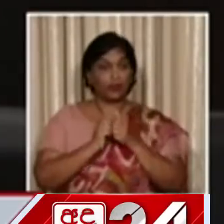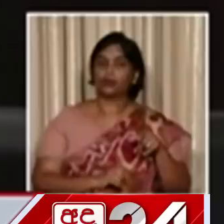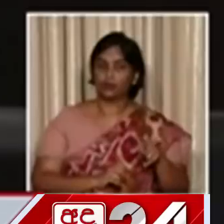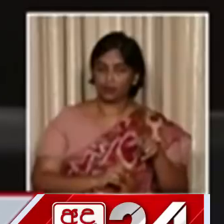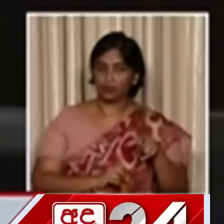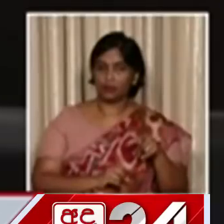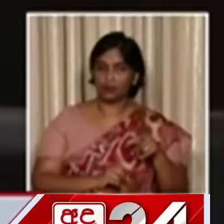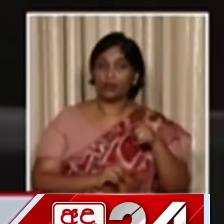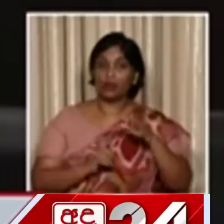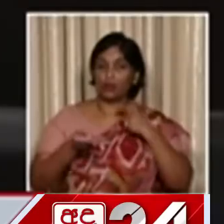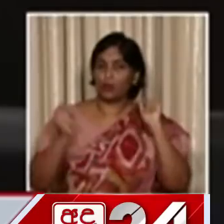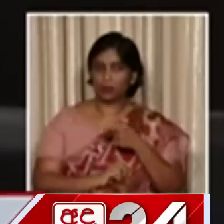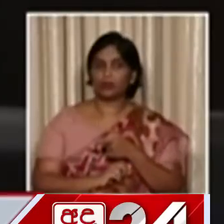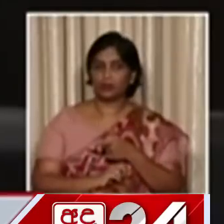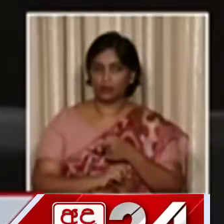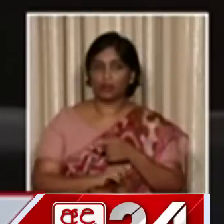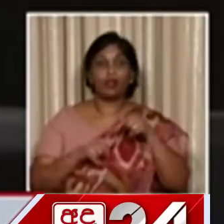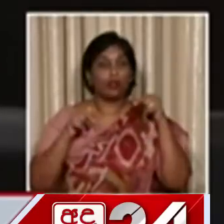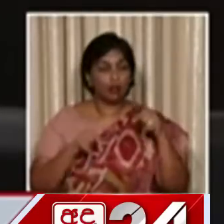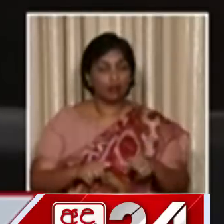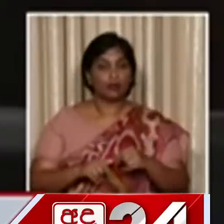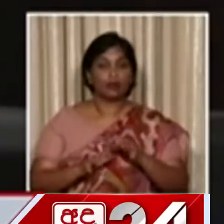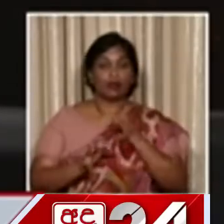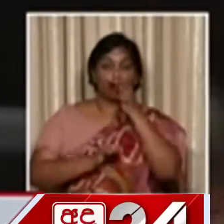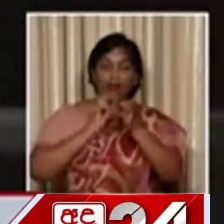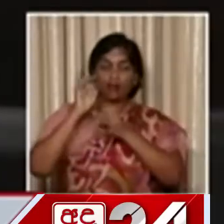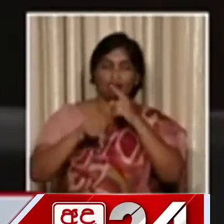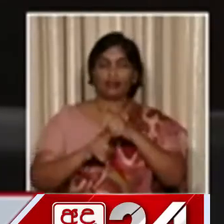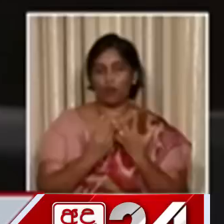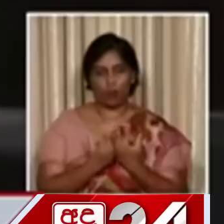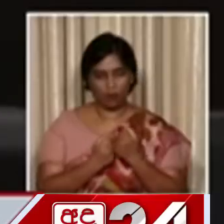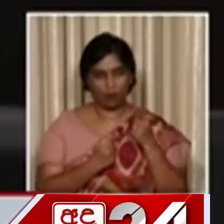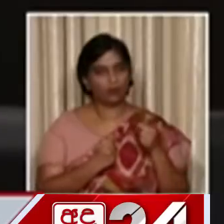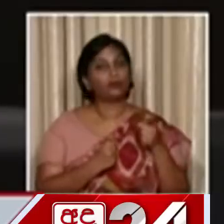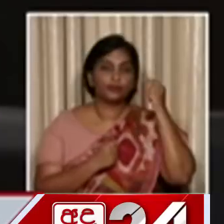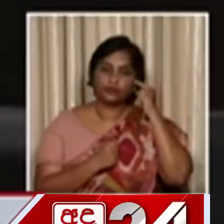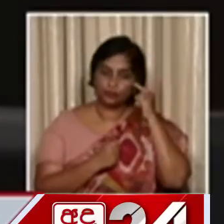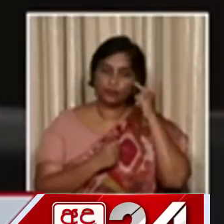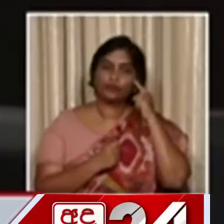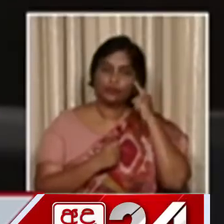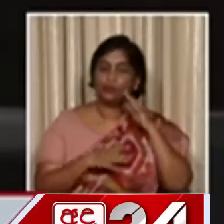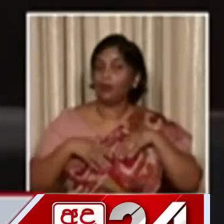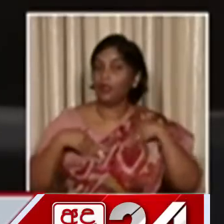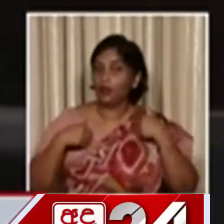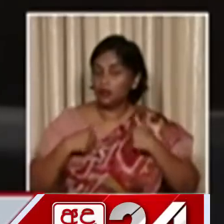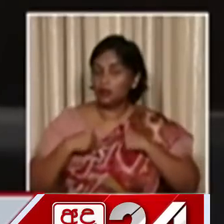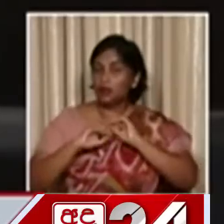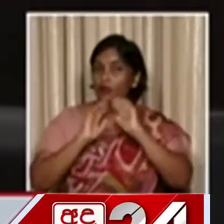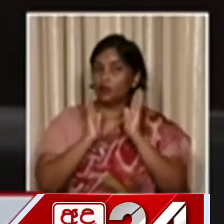නැතුව එයින් පැනලා ගිහිල්ලා අද සුරංගනා කතා ජනතාවට කියනවා. එයා හිතනවා සෞඛ්‍ය